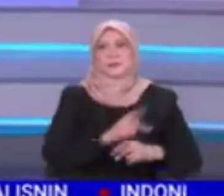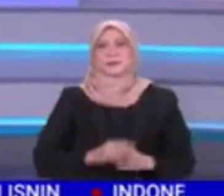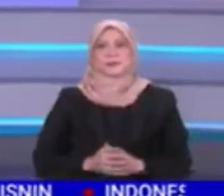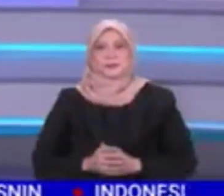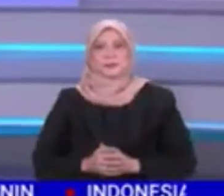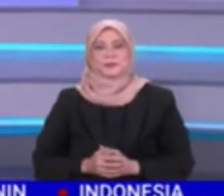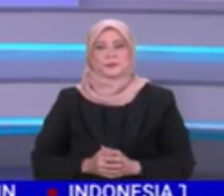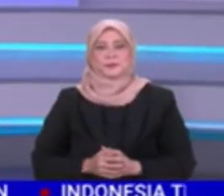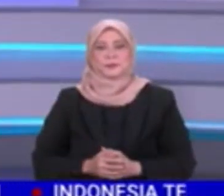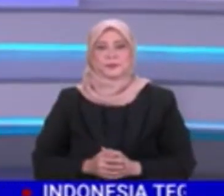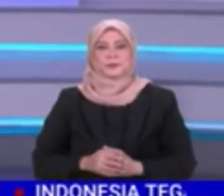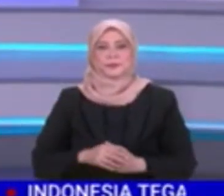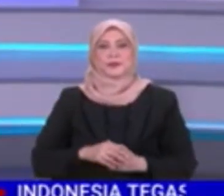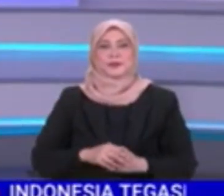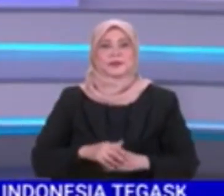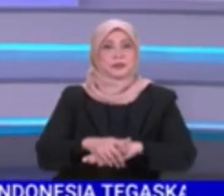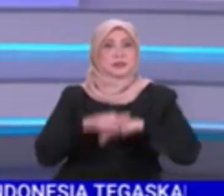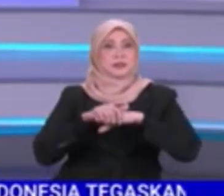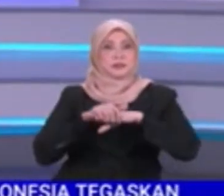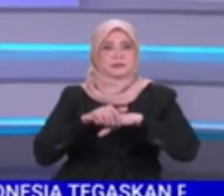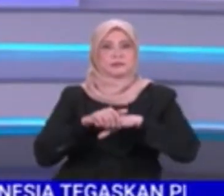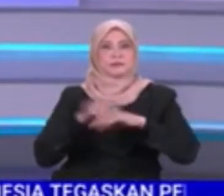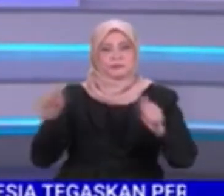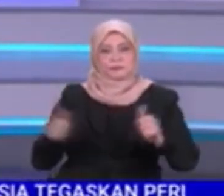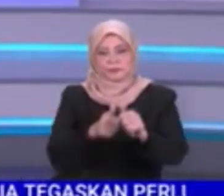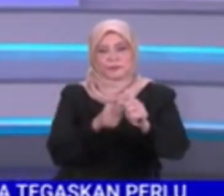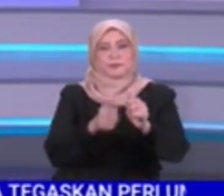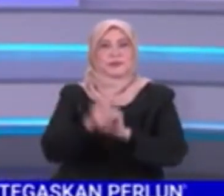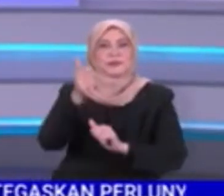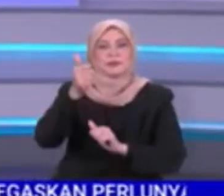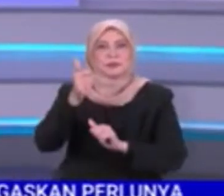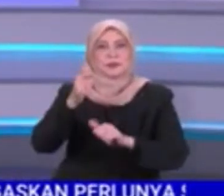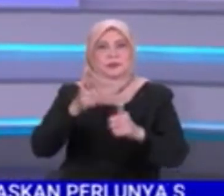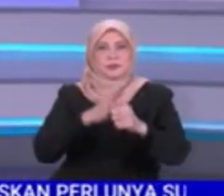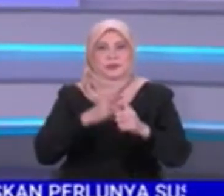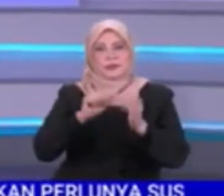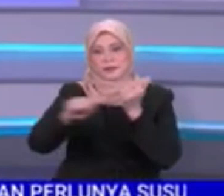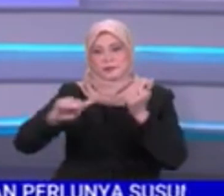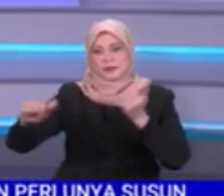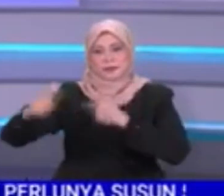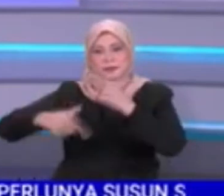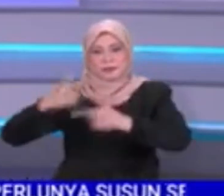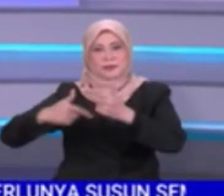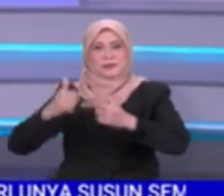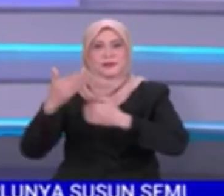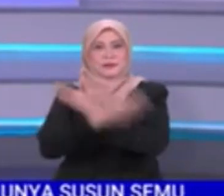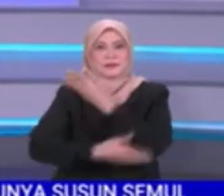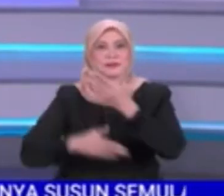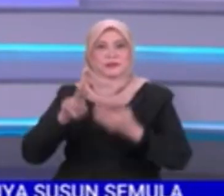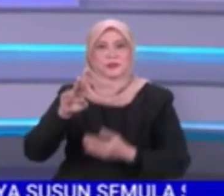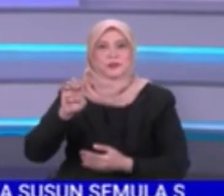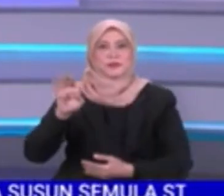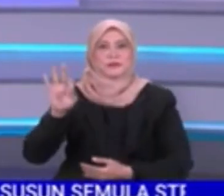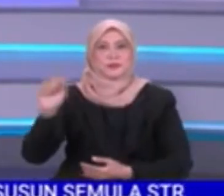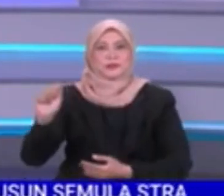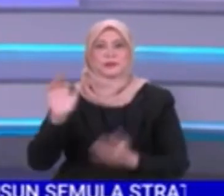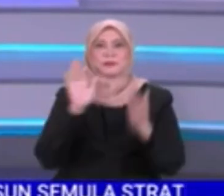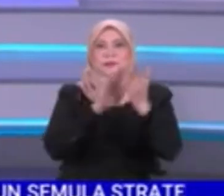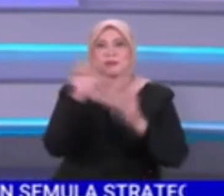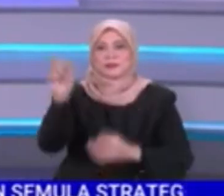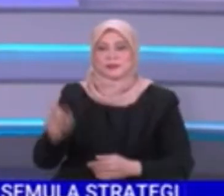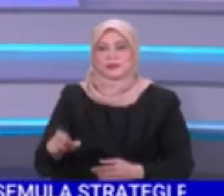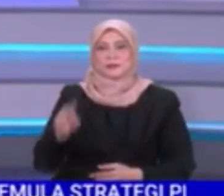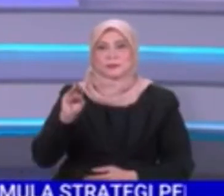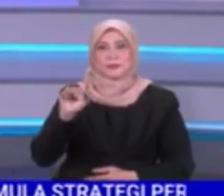sementara itu England turun memburu kemenangan pertama dalam Champion Liga negara-negara UEFA Pembina berdebat Itali di